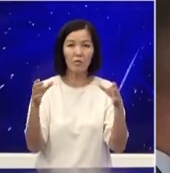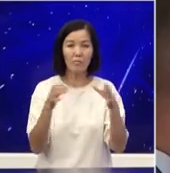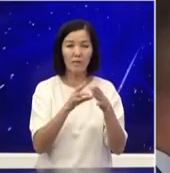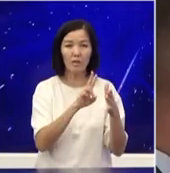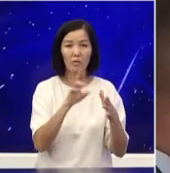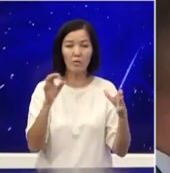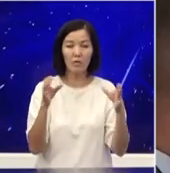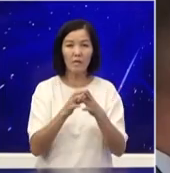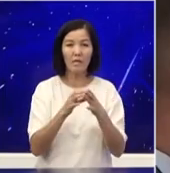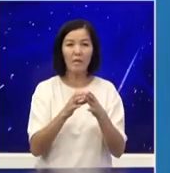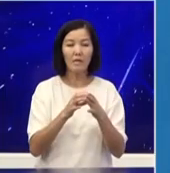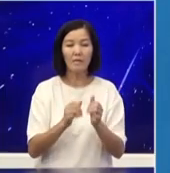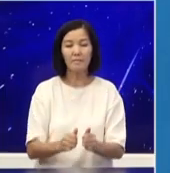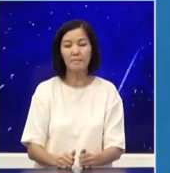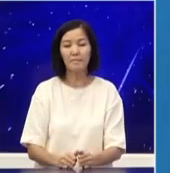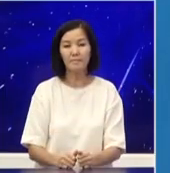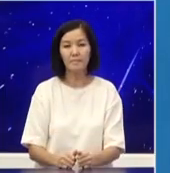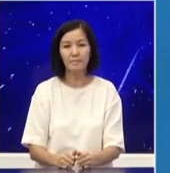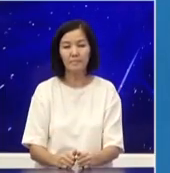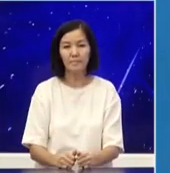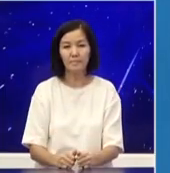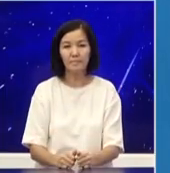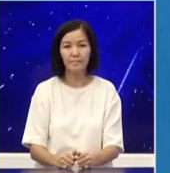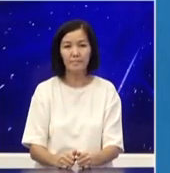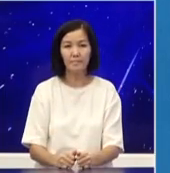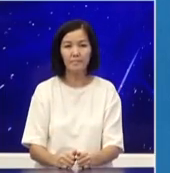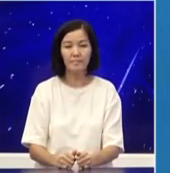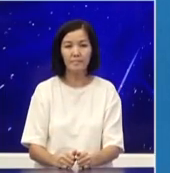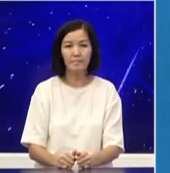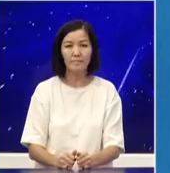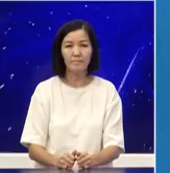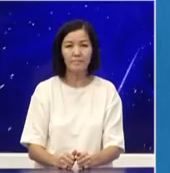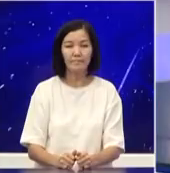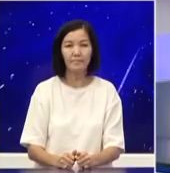комиссии. Адина Смагулова, Мирьет Кадырбайқызы, Асиатбек Батыр, телеканал ЖТСУ.